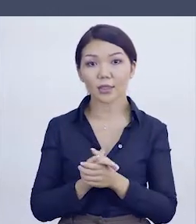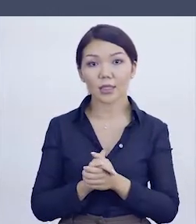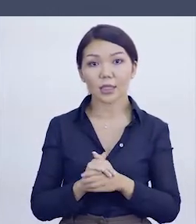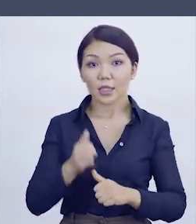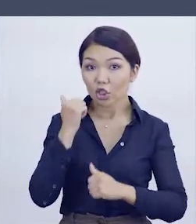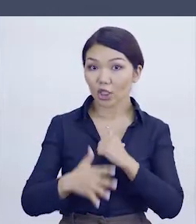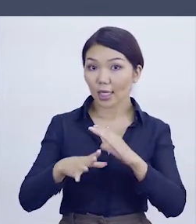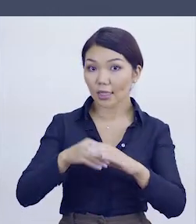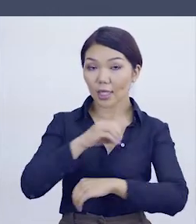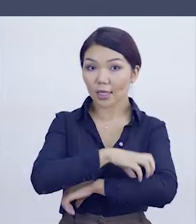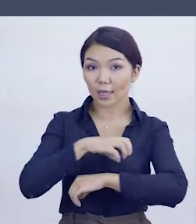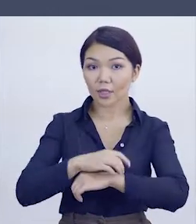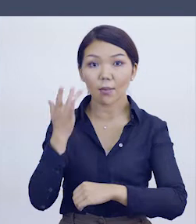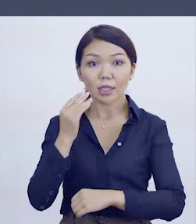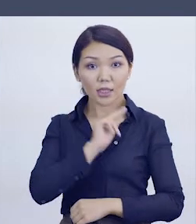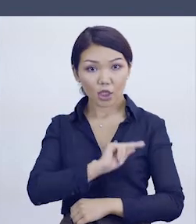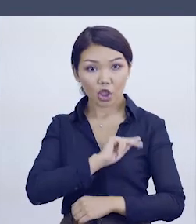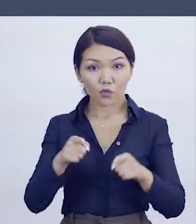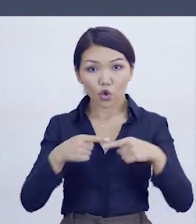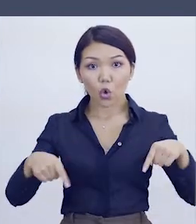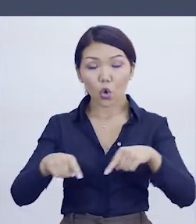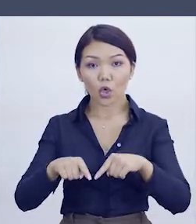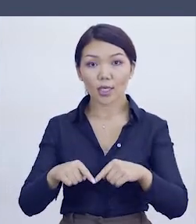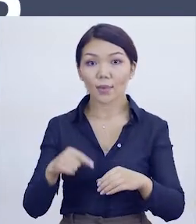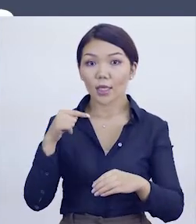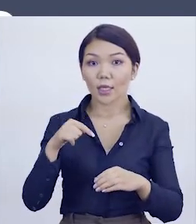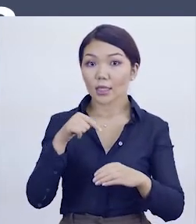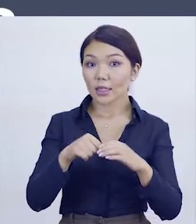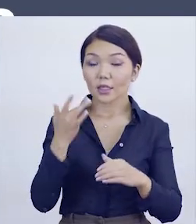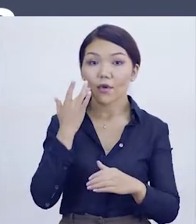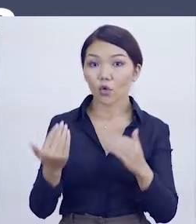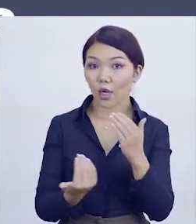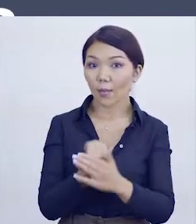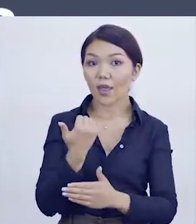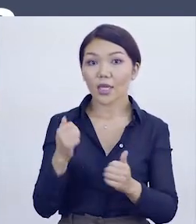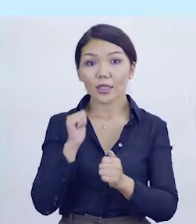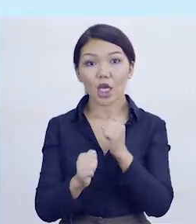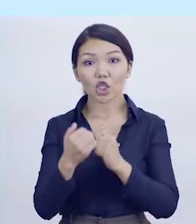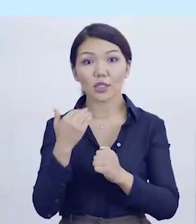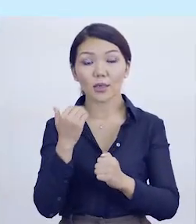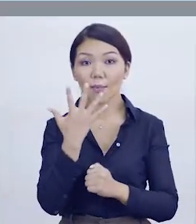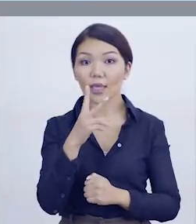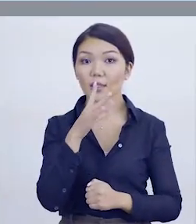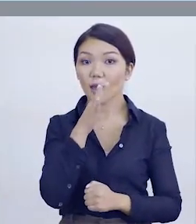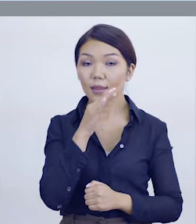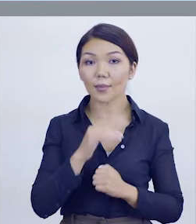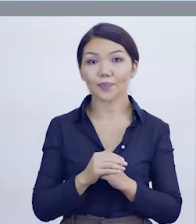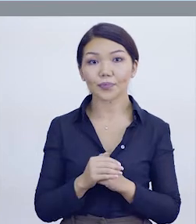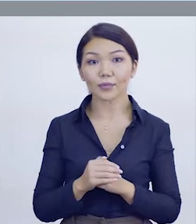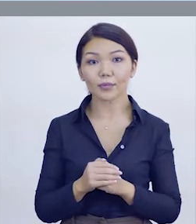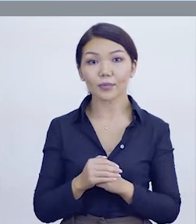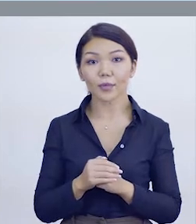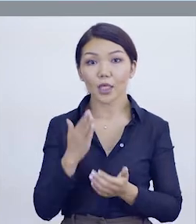гласности, открытости, независимости, коллегиальности, справедливости, беспристрастности. Центральная избирательная комиссия